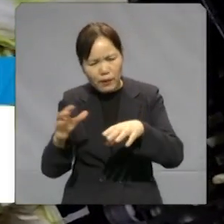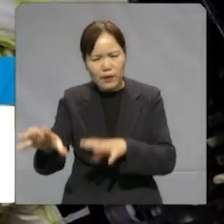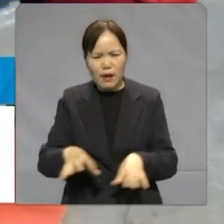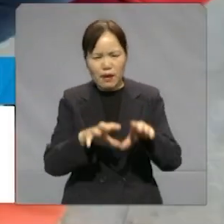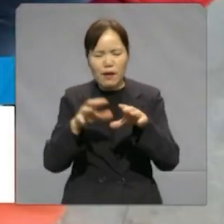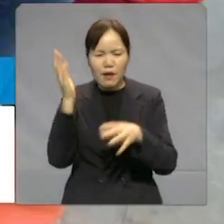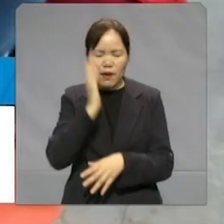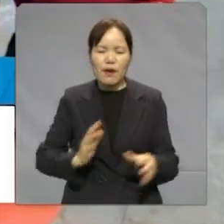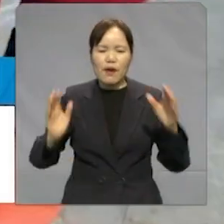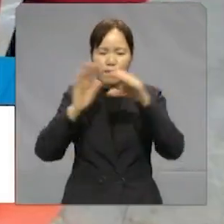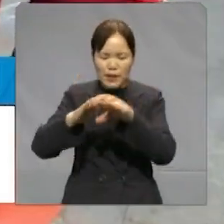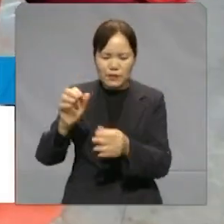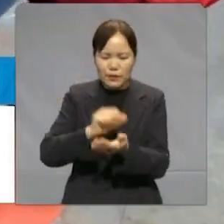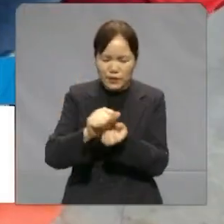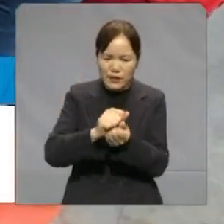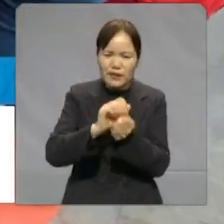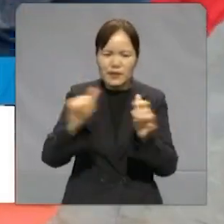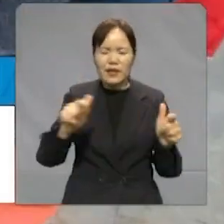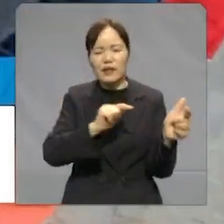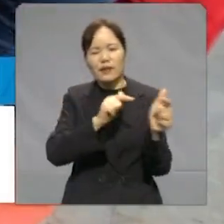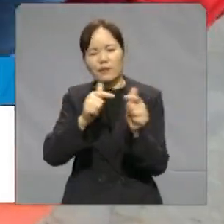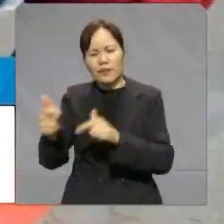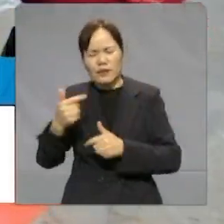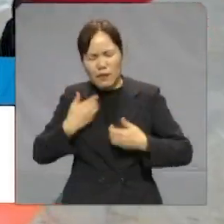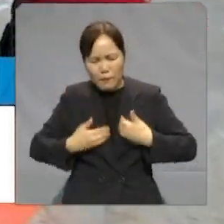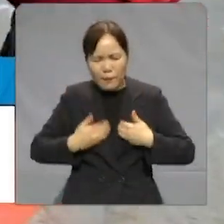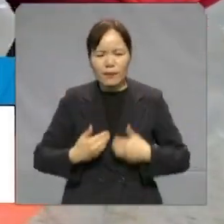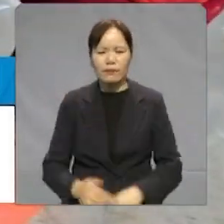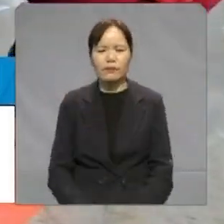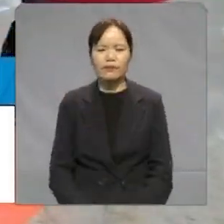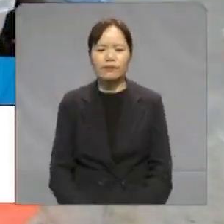씻는 봉사자들의 손길이 분주합니다.